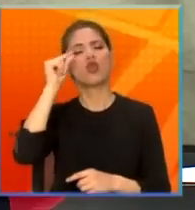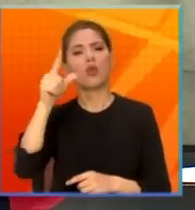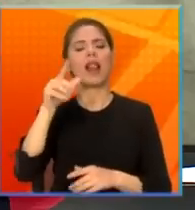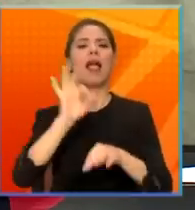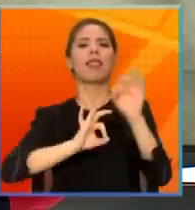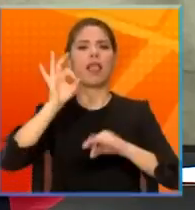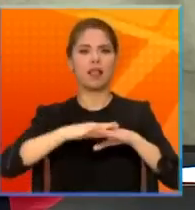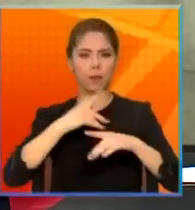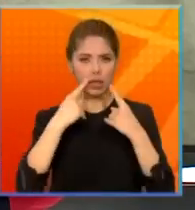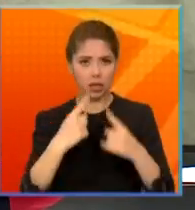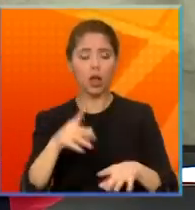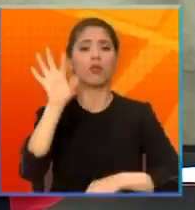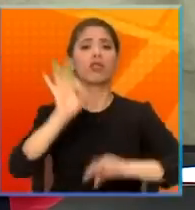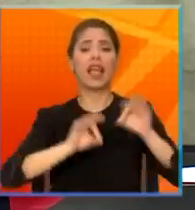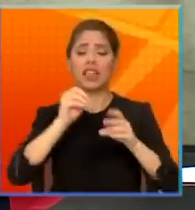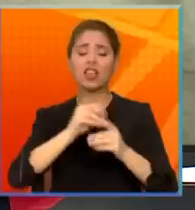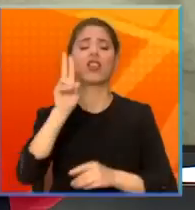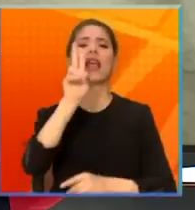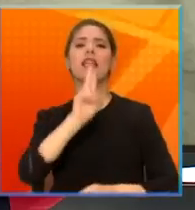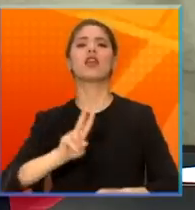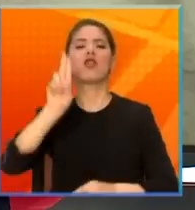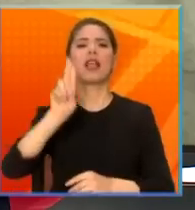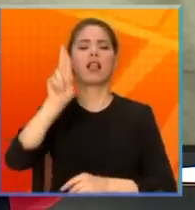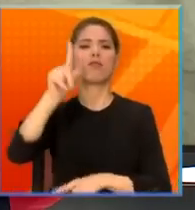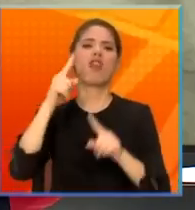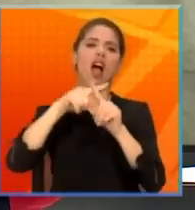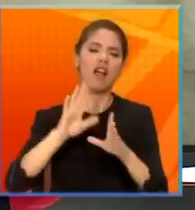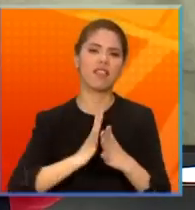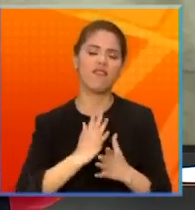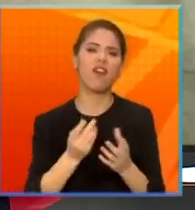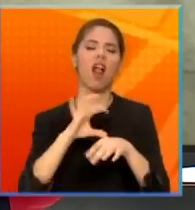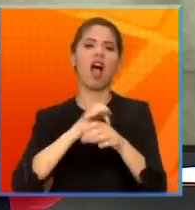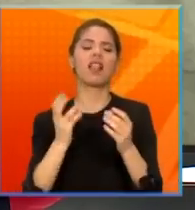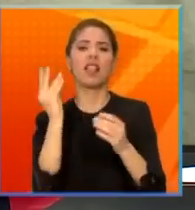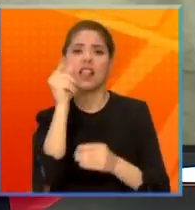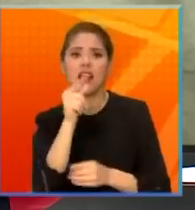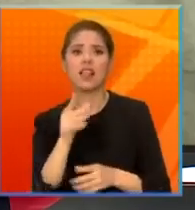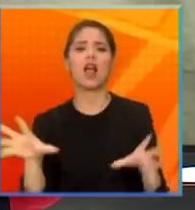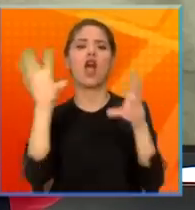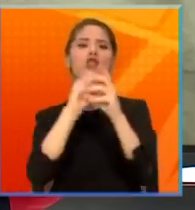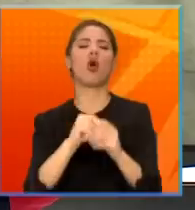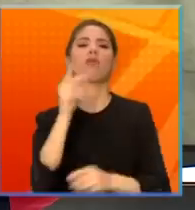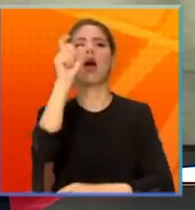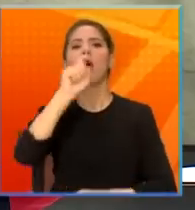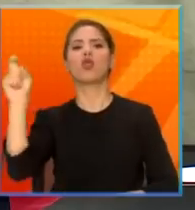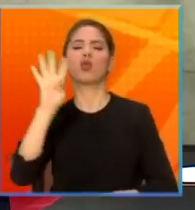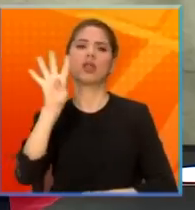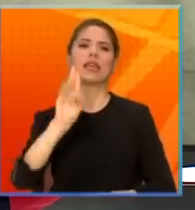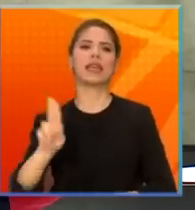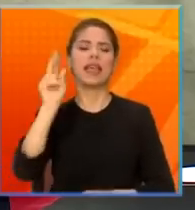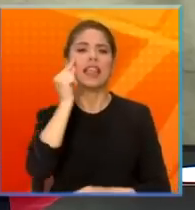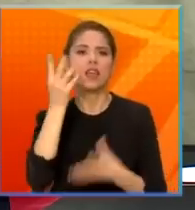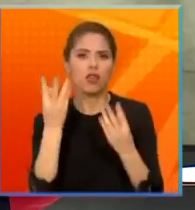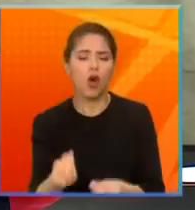söyledi. Testlerde 277 pozitif vakaya rastlandı. Hasta sayımız 947'ye ulaştı